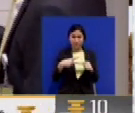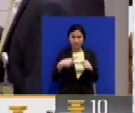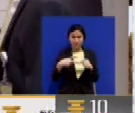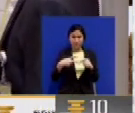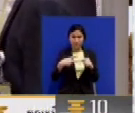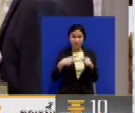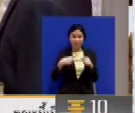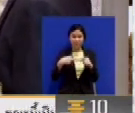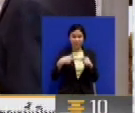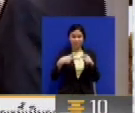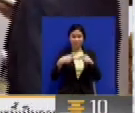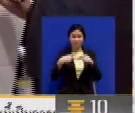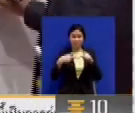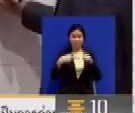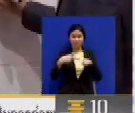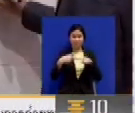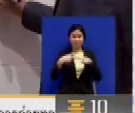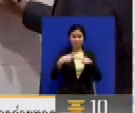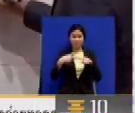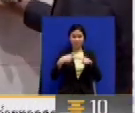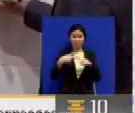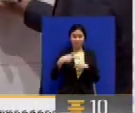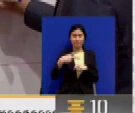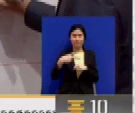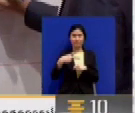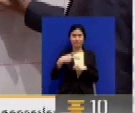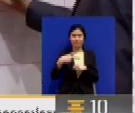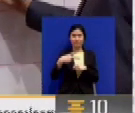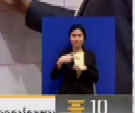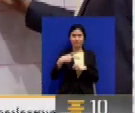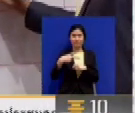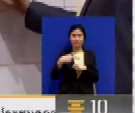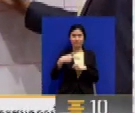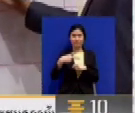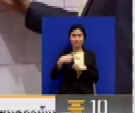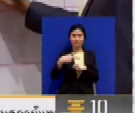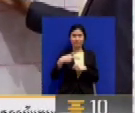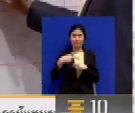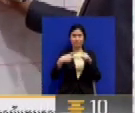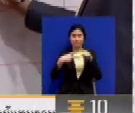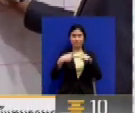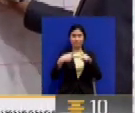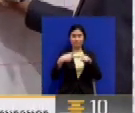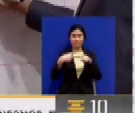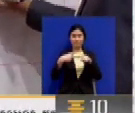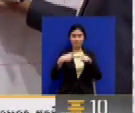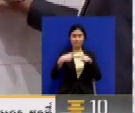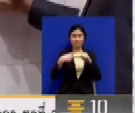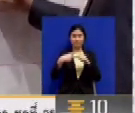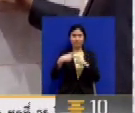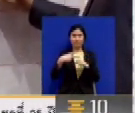อ่ะ อ๋อเหรออ๋อ เพราะว่าเขานับกันนะเขานับกันแบบว่าเพื่อไทย